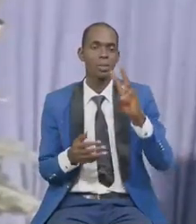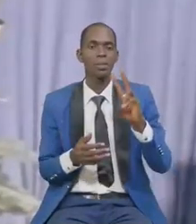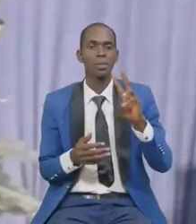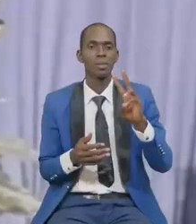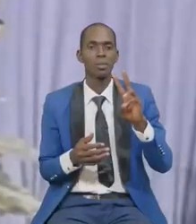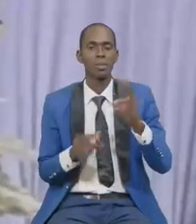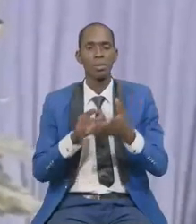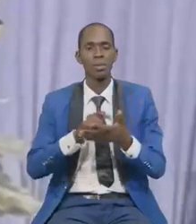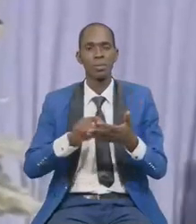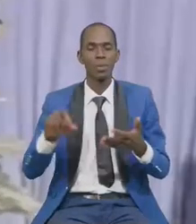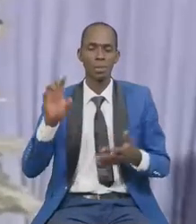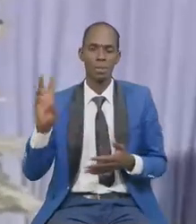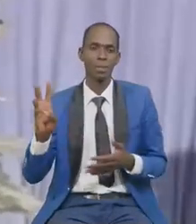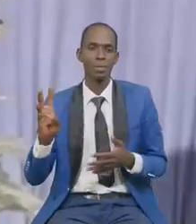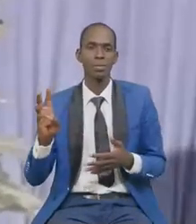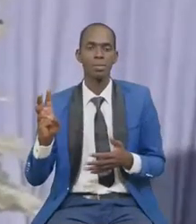verset 6.